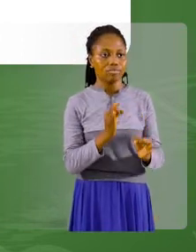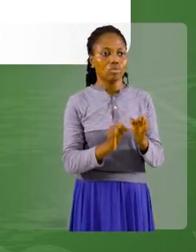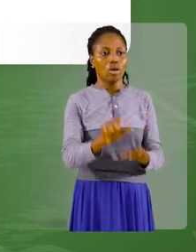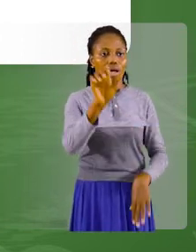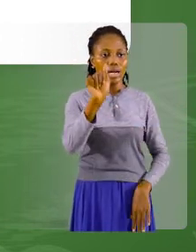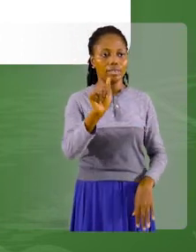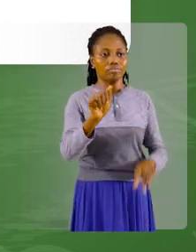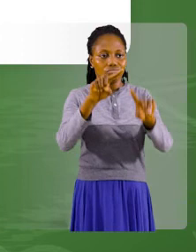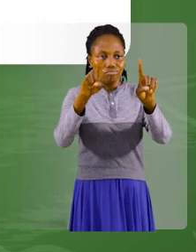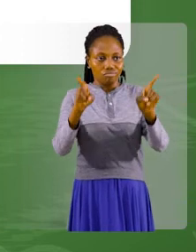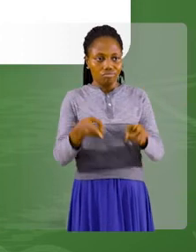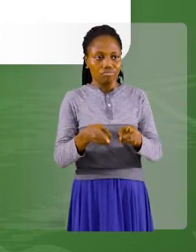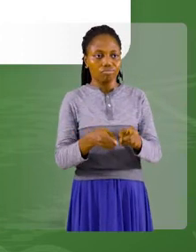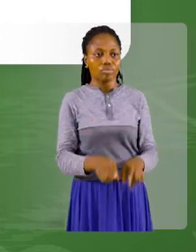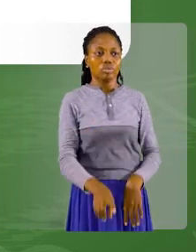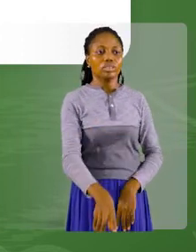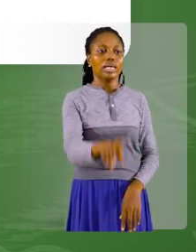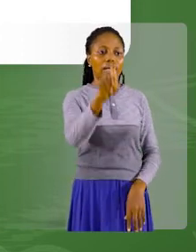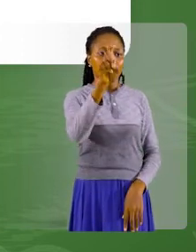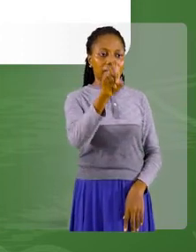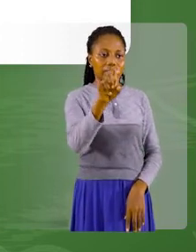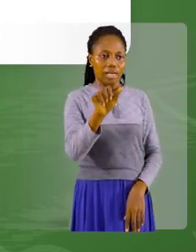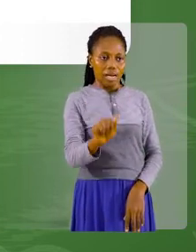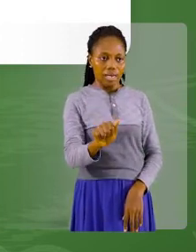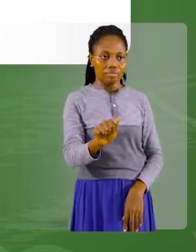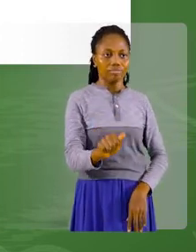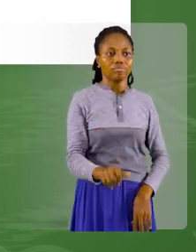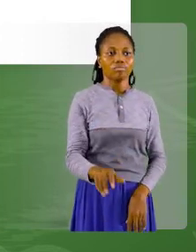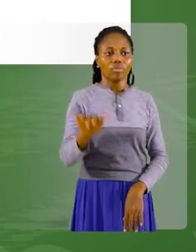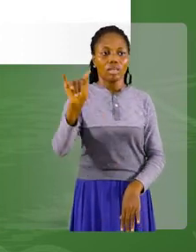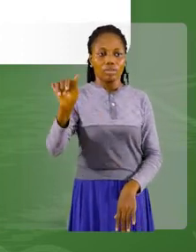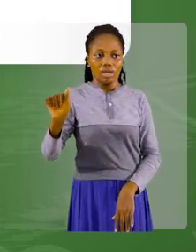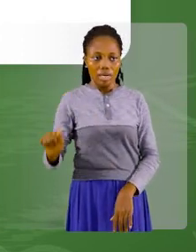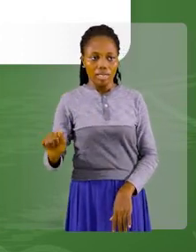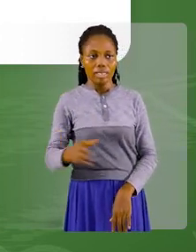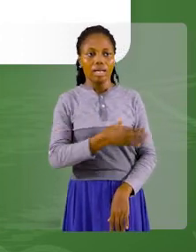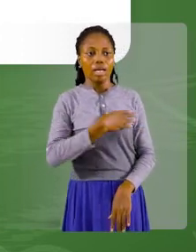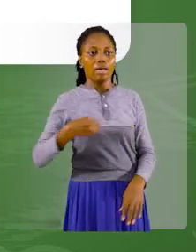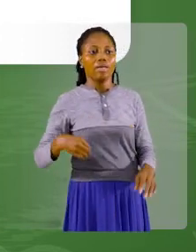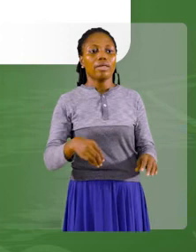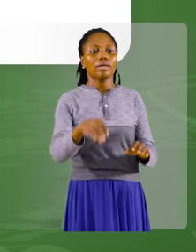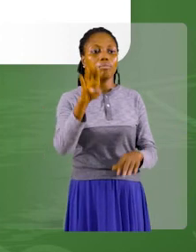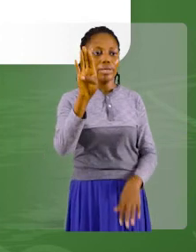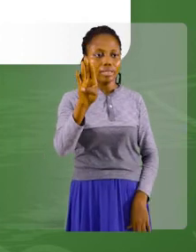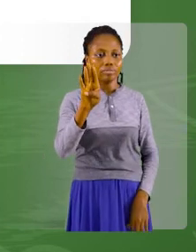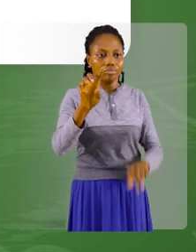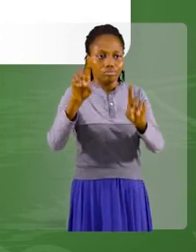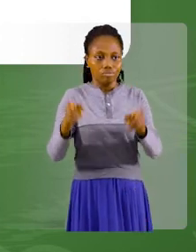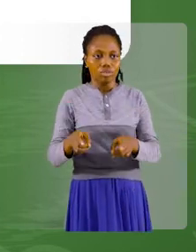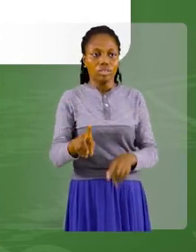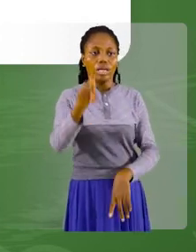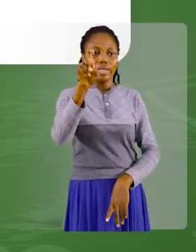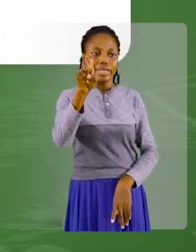Si A a pour coordonnées X de A, Y de A, et B a